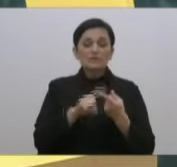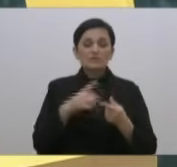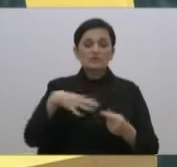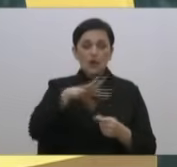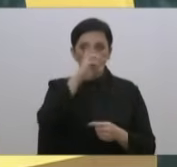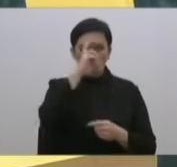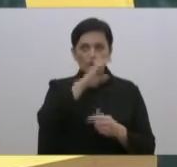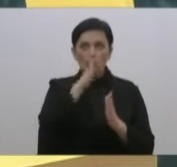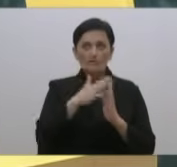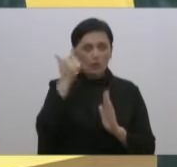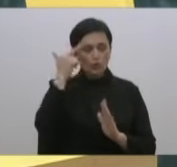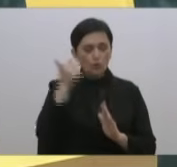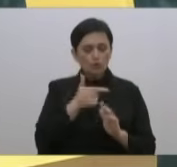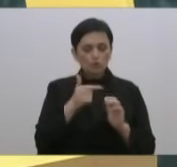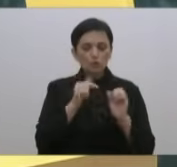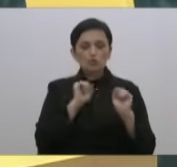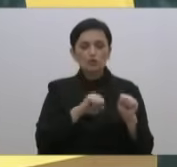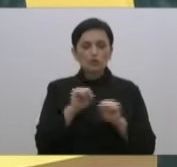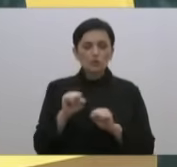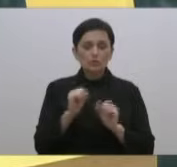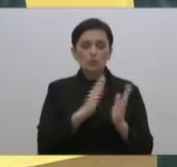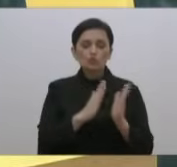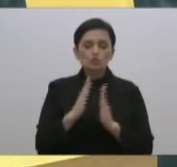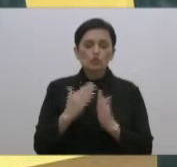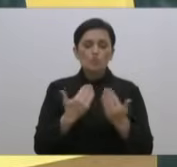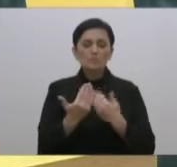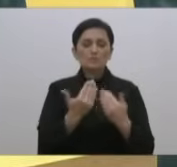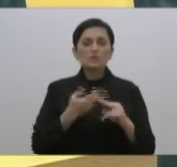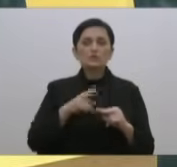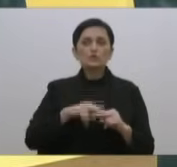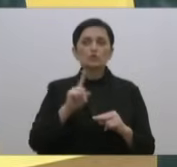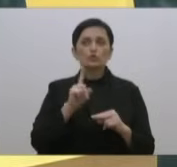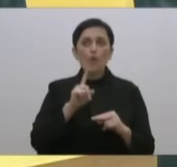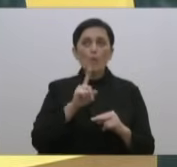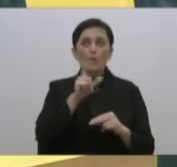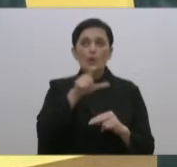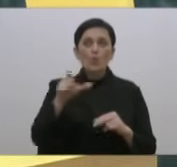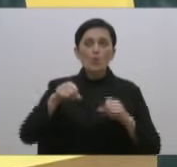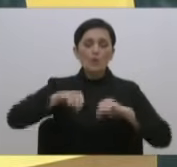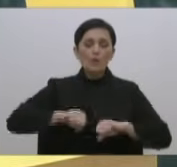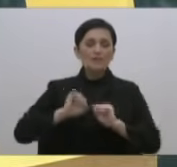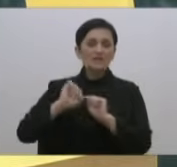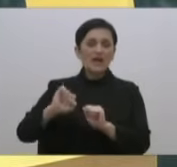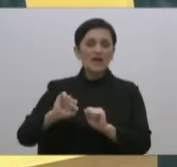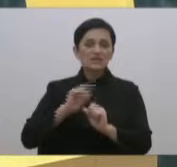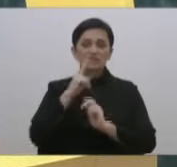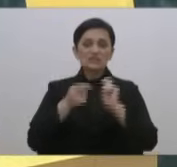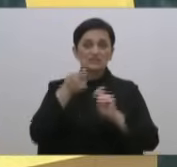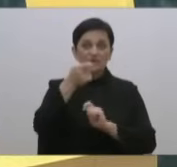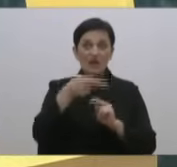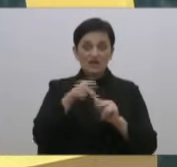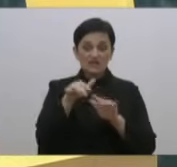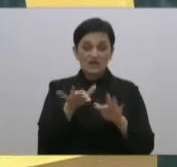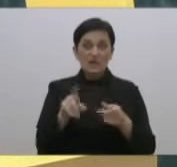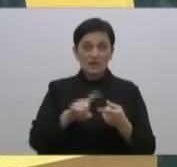საქართველოს ხელისუფლებამ ყველა გონივრული და შესაძლებელ ზომას მიმართა იმისათვის, რომ მოსარჩელეთა უფლებები დაეცვა. აი ამ